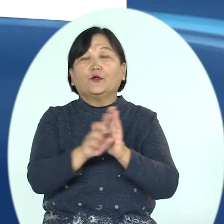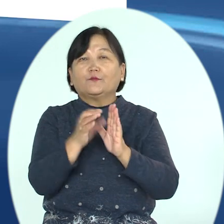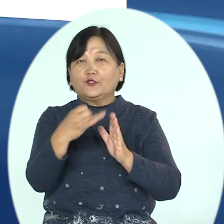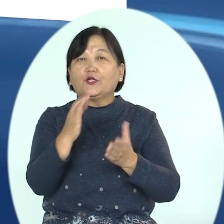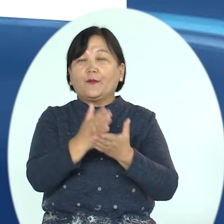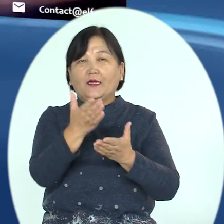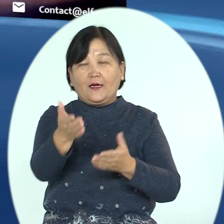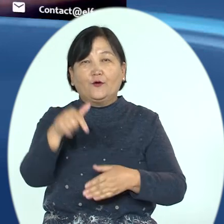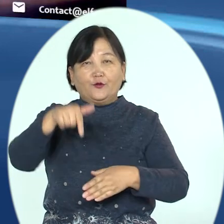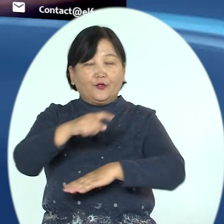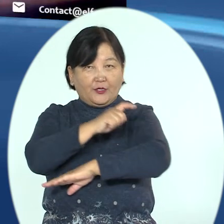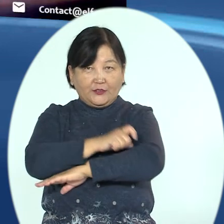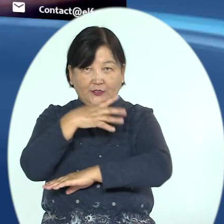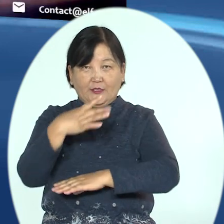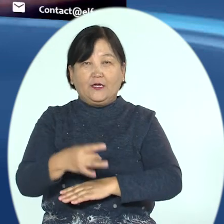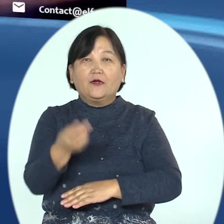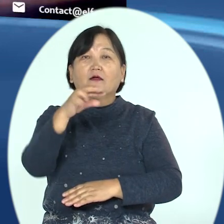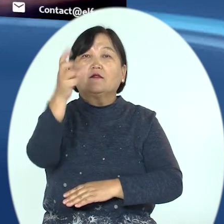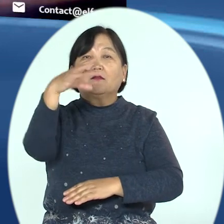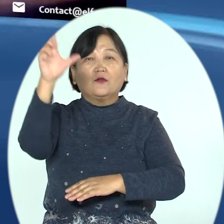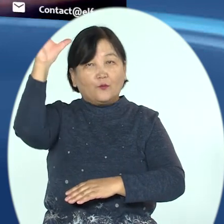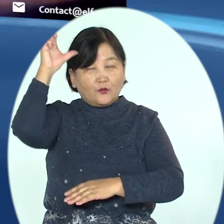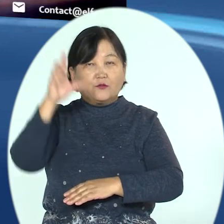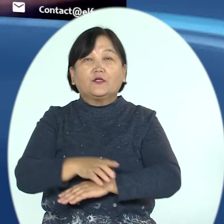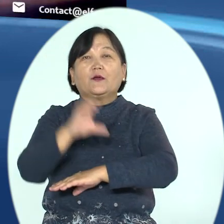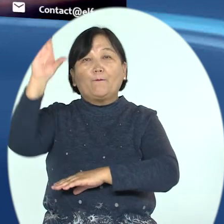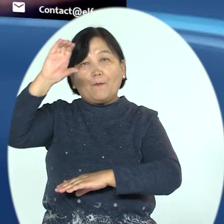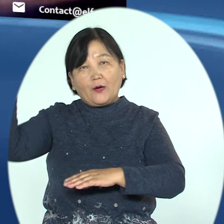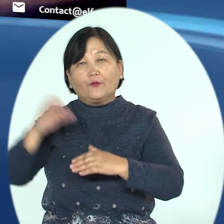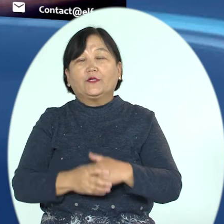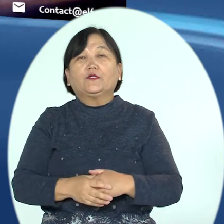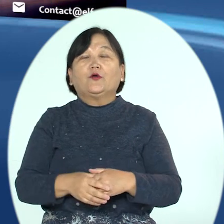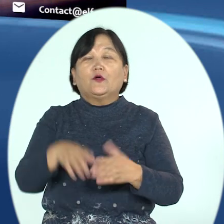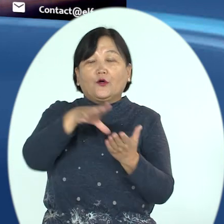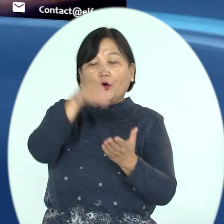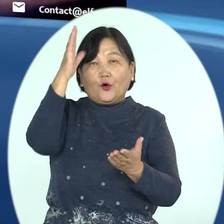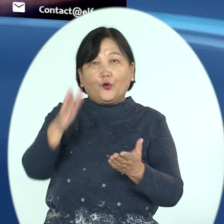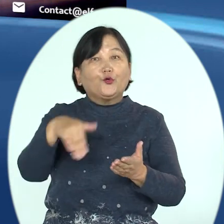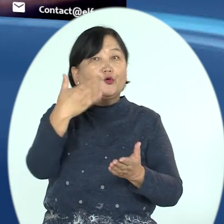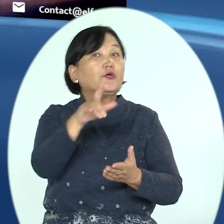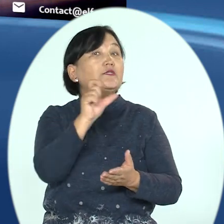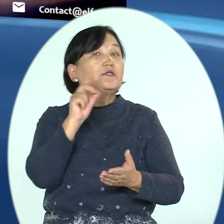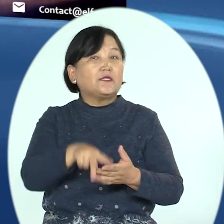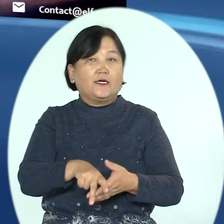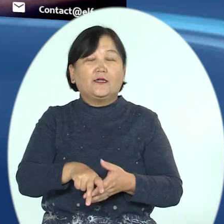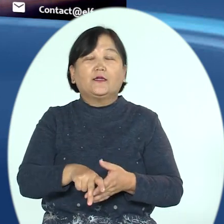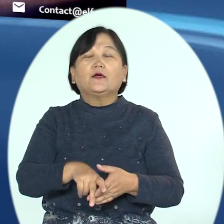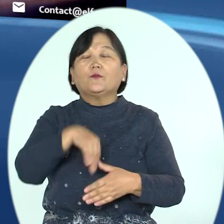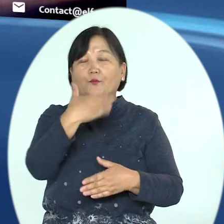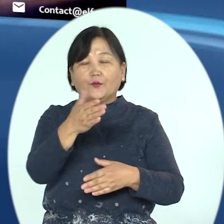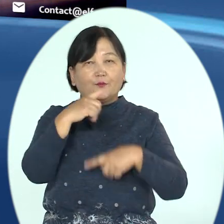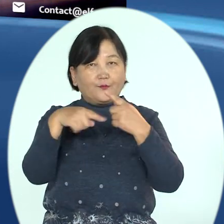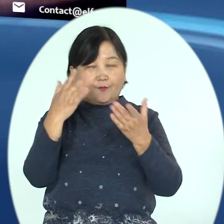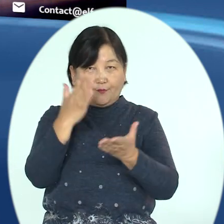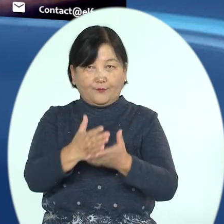бас ойлгох хэрэгтэй. За өнөөдрийн хичээлээр дээд боловсролын сургалтын байгууллагад суралцагчдад олох зээл тэтгэлгийн мэдээллийг бол